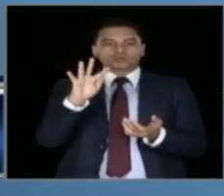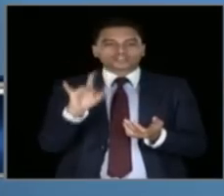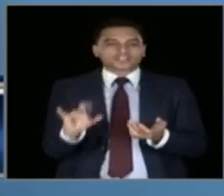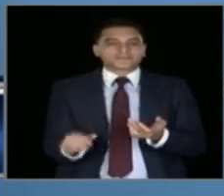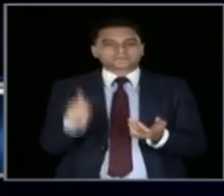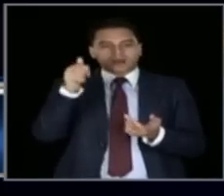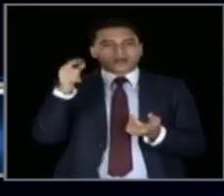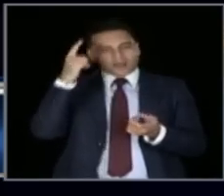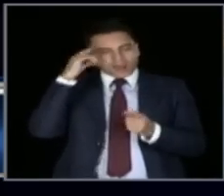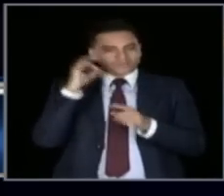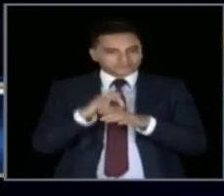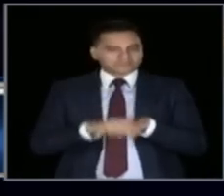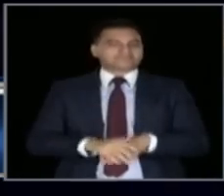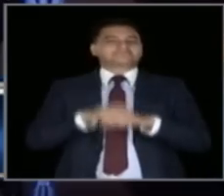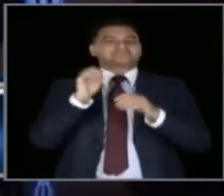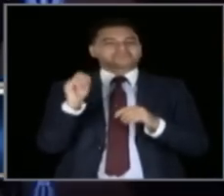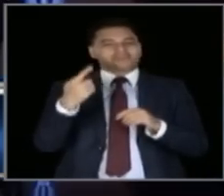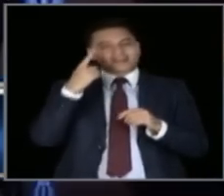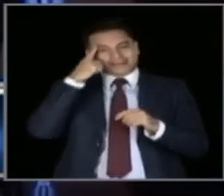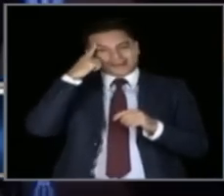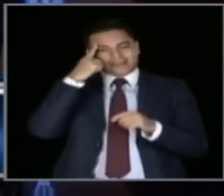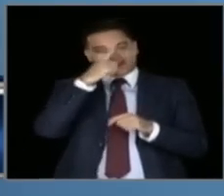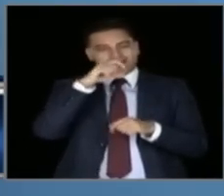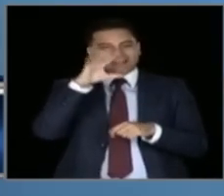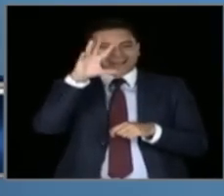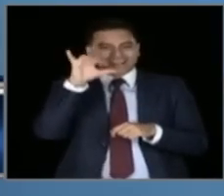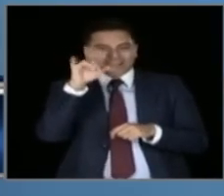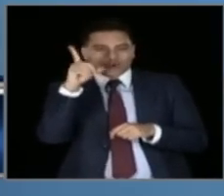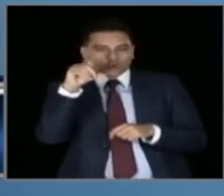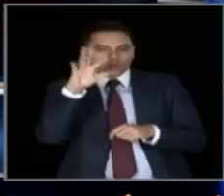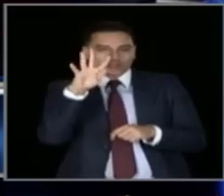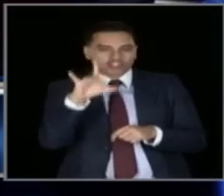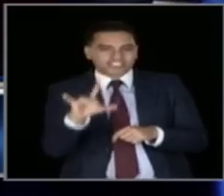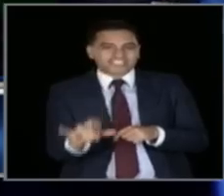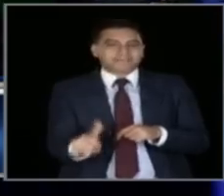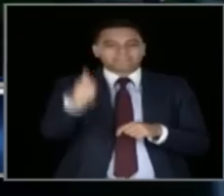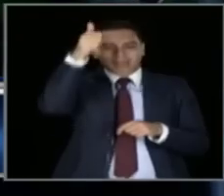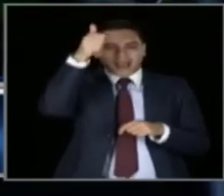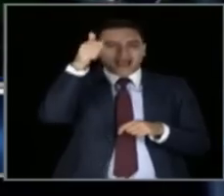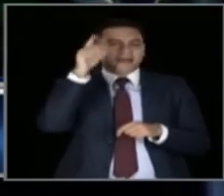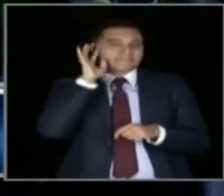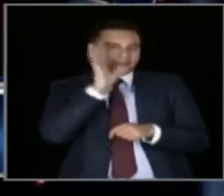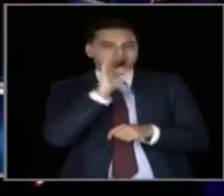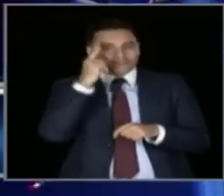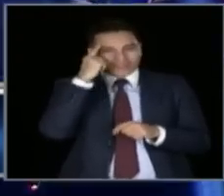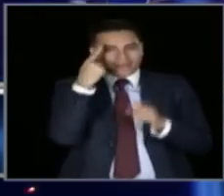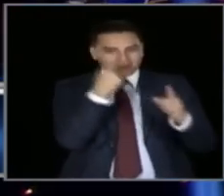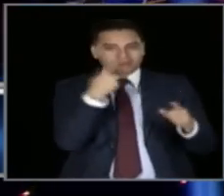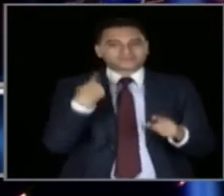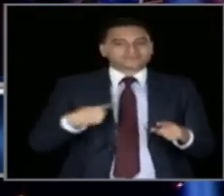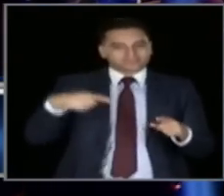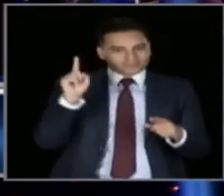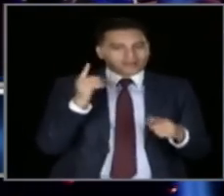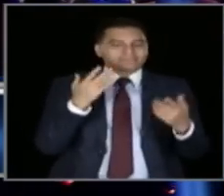اليابان. اليابان يا رحمة، إجابة صحيحة، برافو عليك. فعلاً